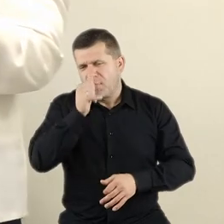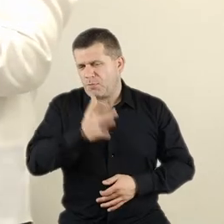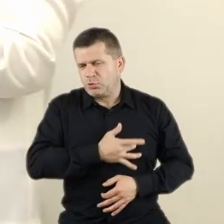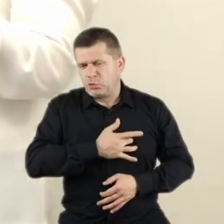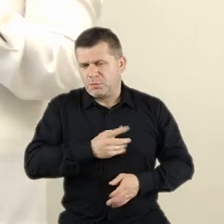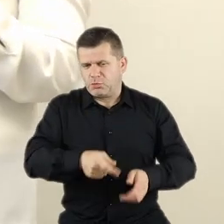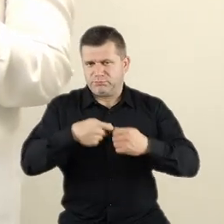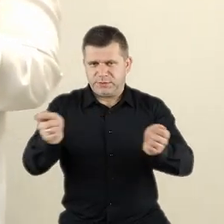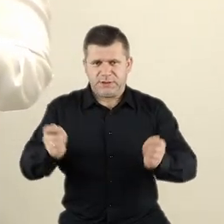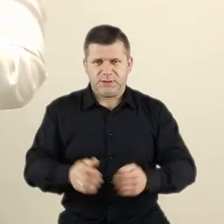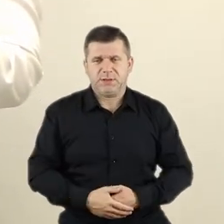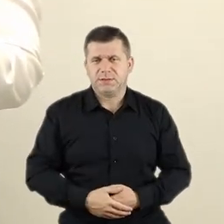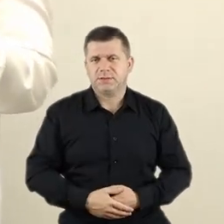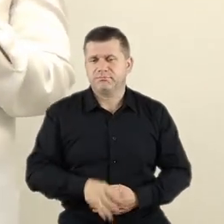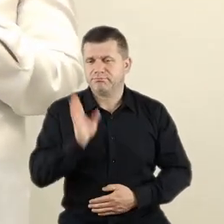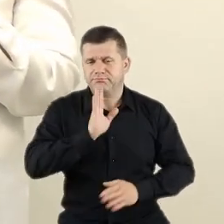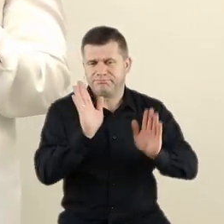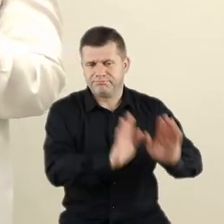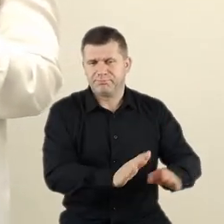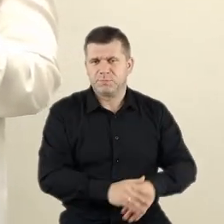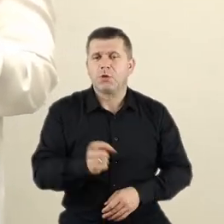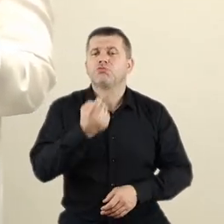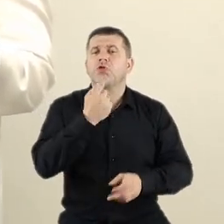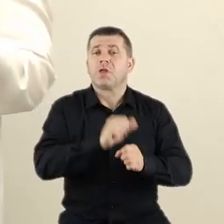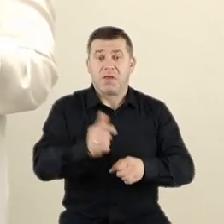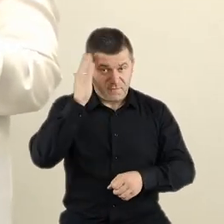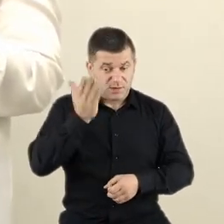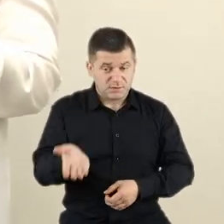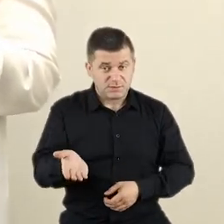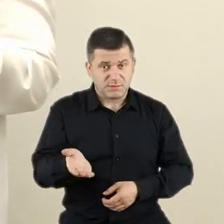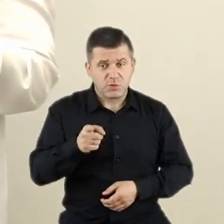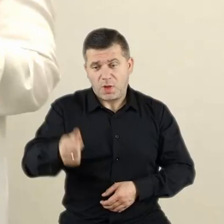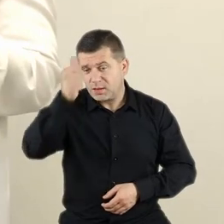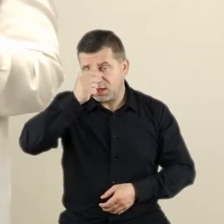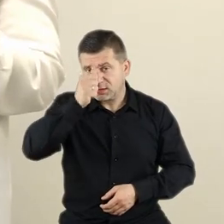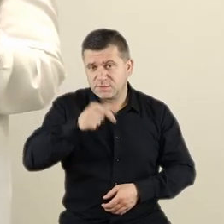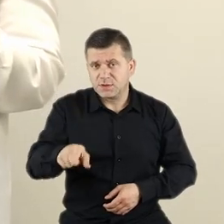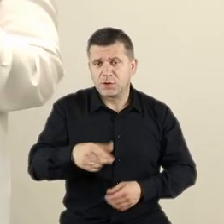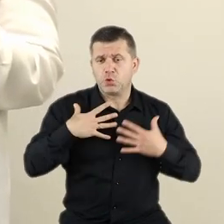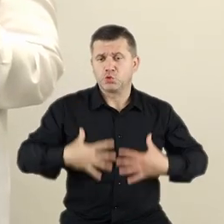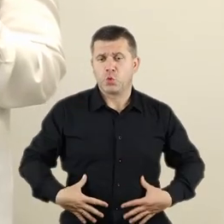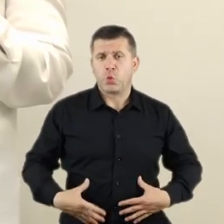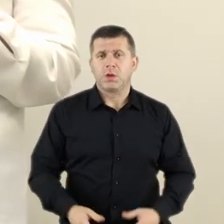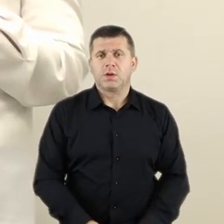No i co to jest dziewczynki wiecie Jak się to nazywało ten strój